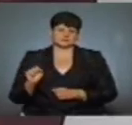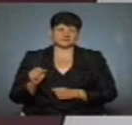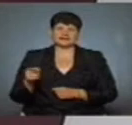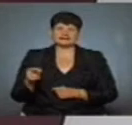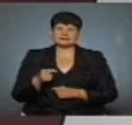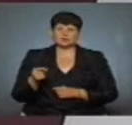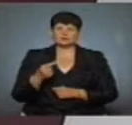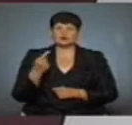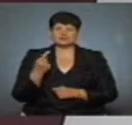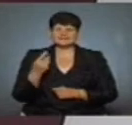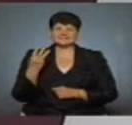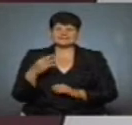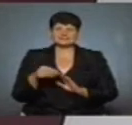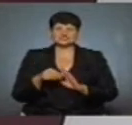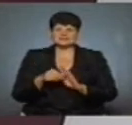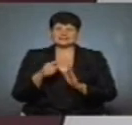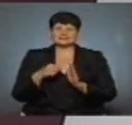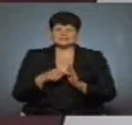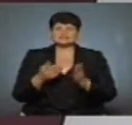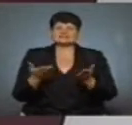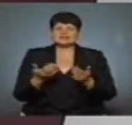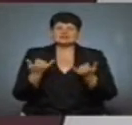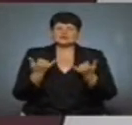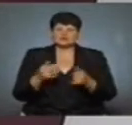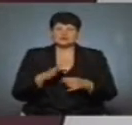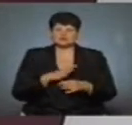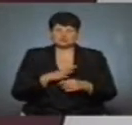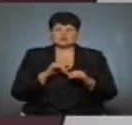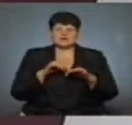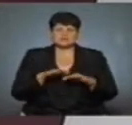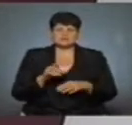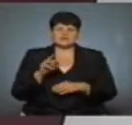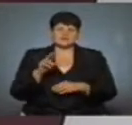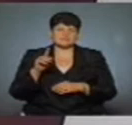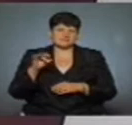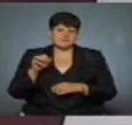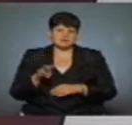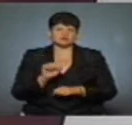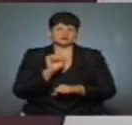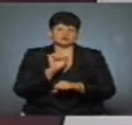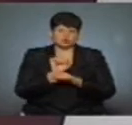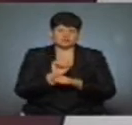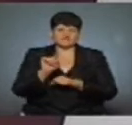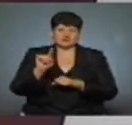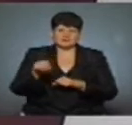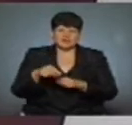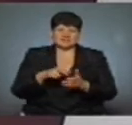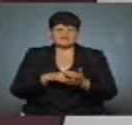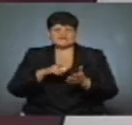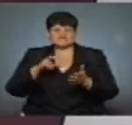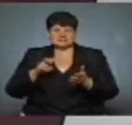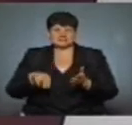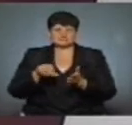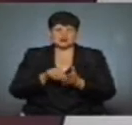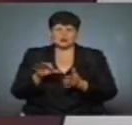Тернопіль – одне із 36 міст, де сьогодні відбулася акція «Єрмак Стоп». Її учасники вимагали відставки керівника Офісу президента